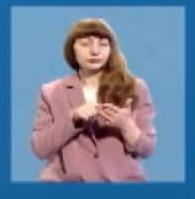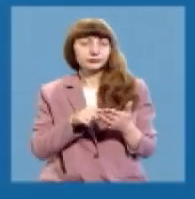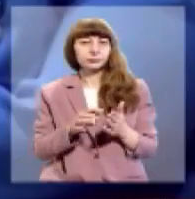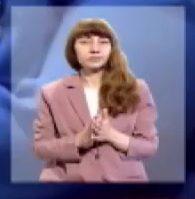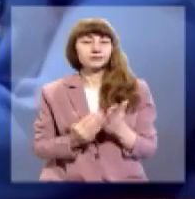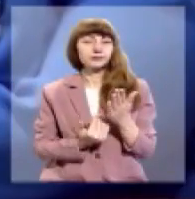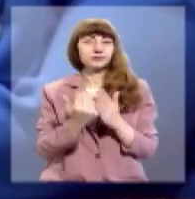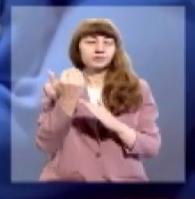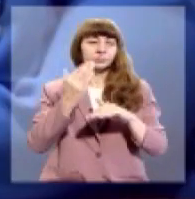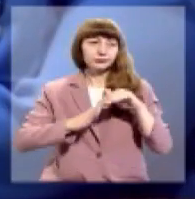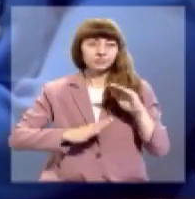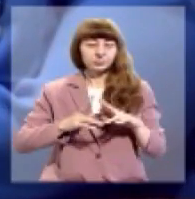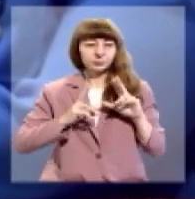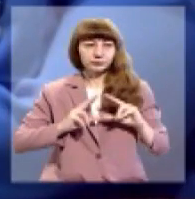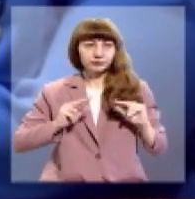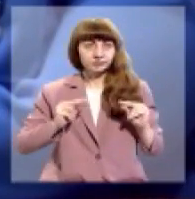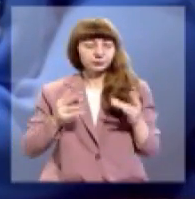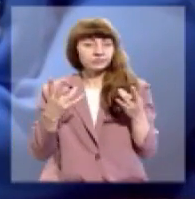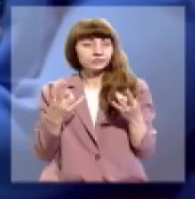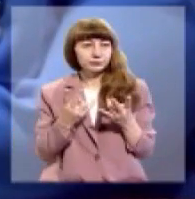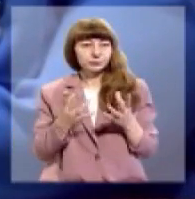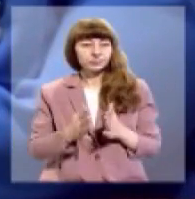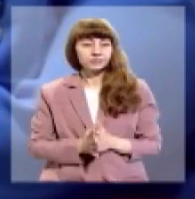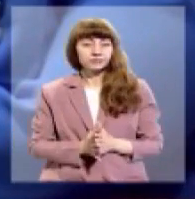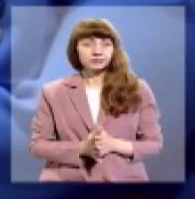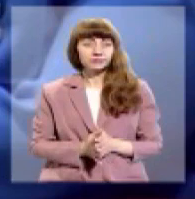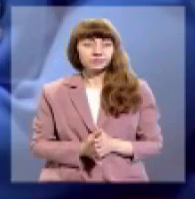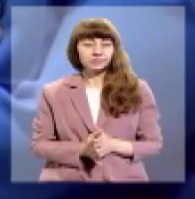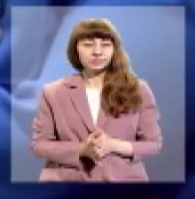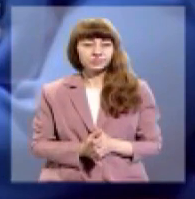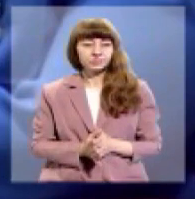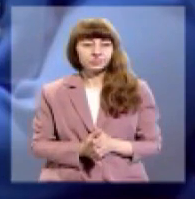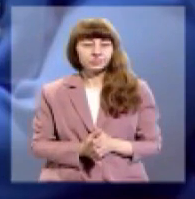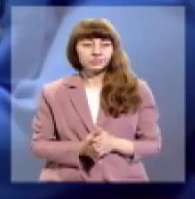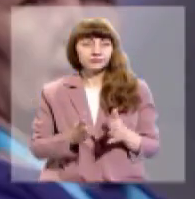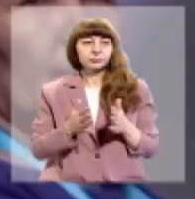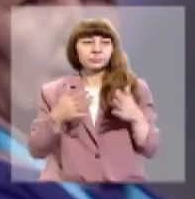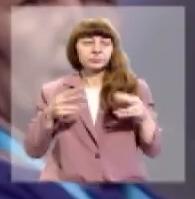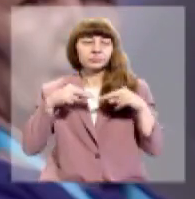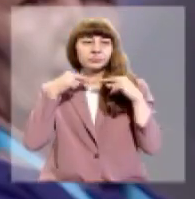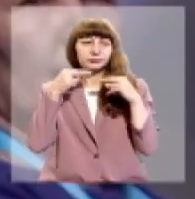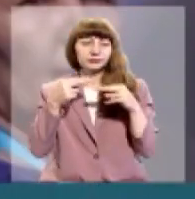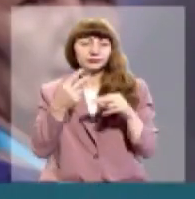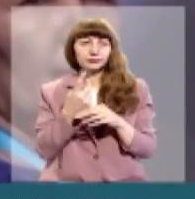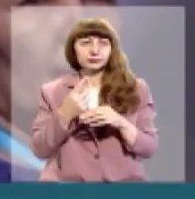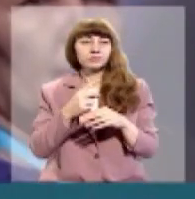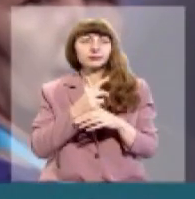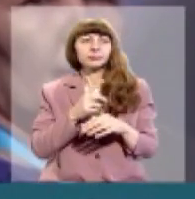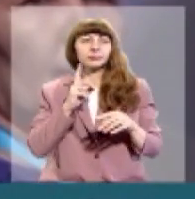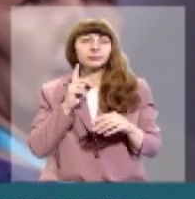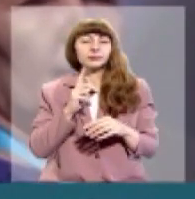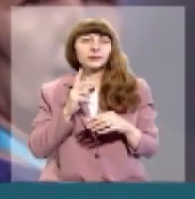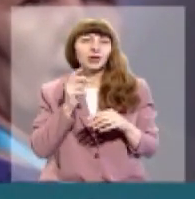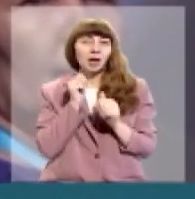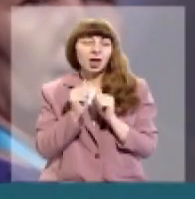жылда 220-ға жуық педагог шетелде оқып келді. Мұғалім мамандығын таңдаған жастарға қойылатын талап